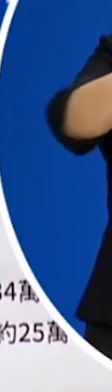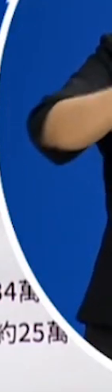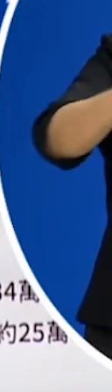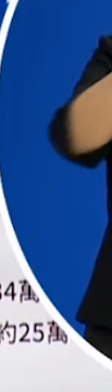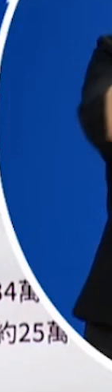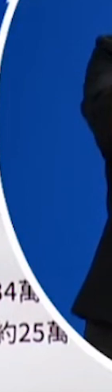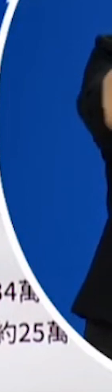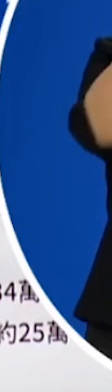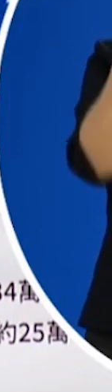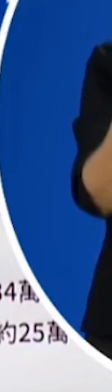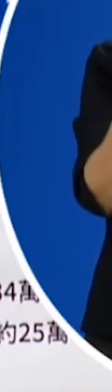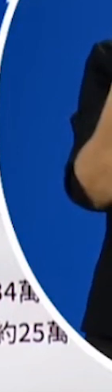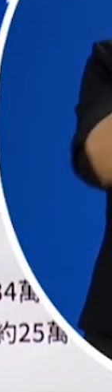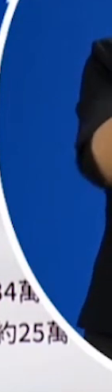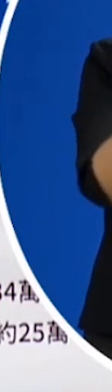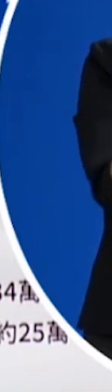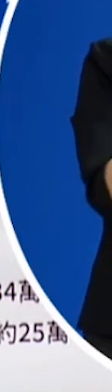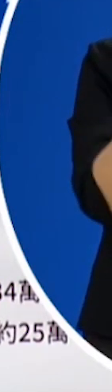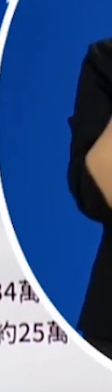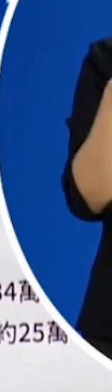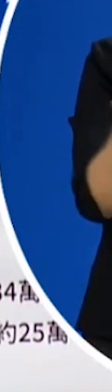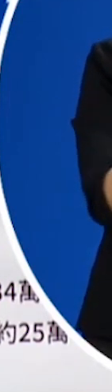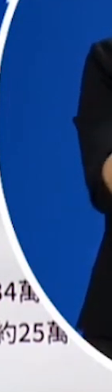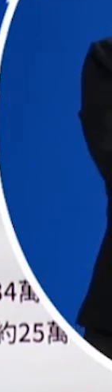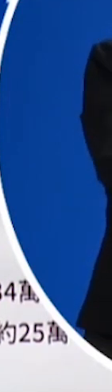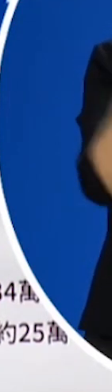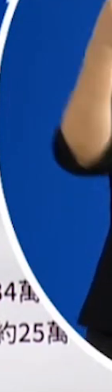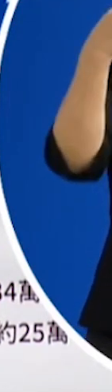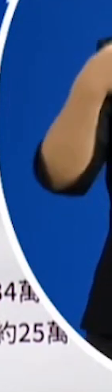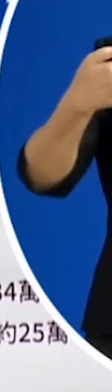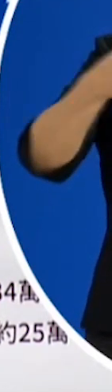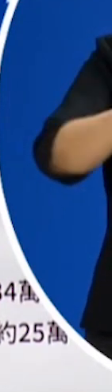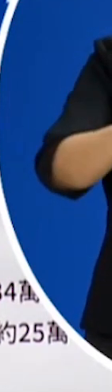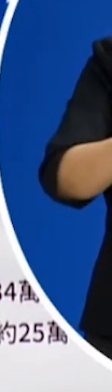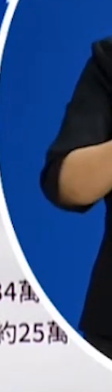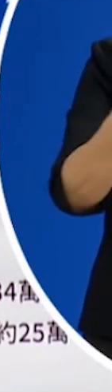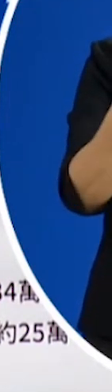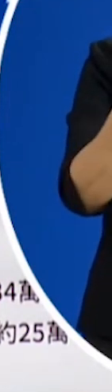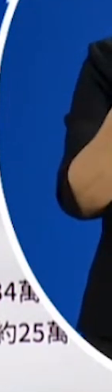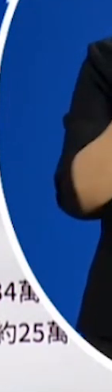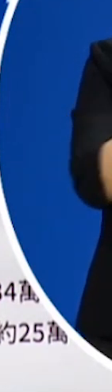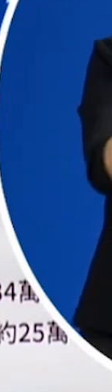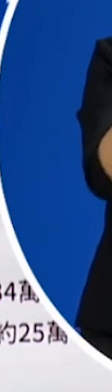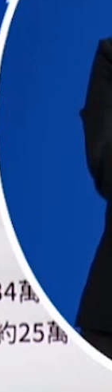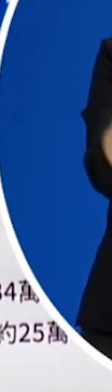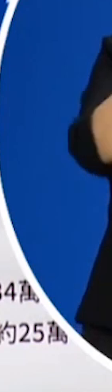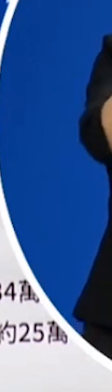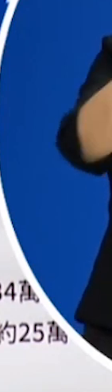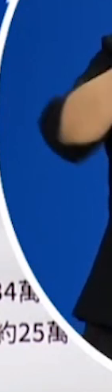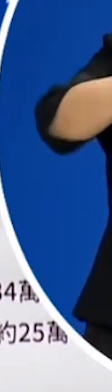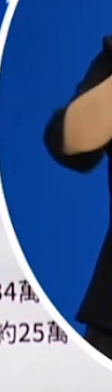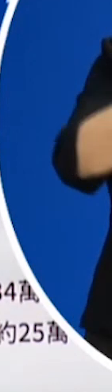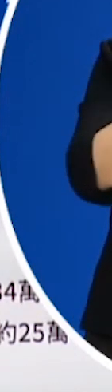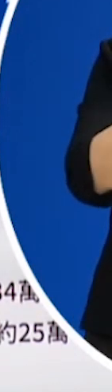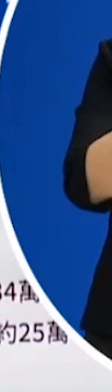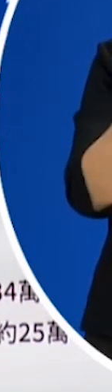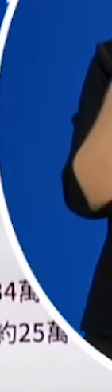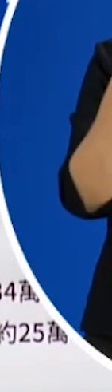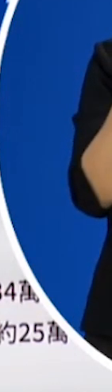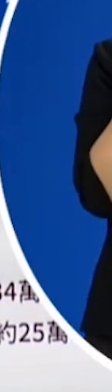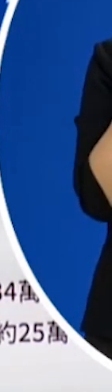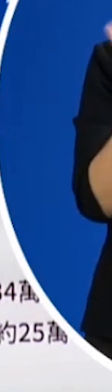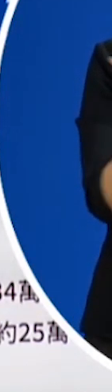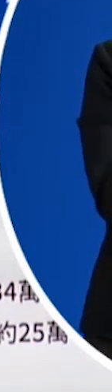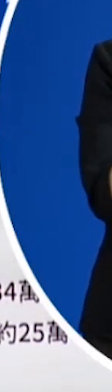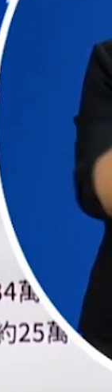哈就可以来开始混打哈，是专家建议哈，如果要开始做哈，以这个一到三类的